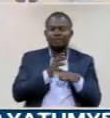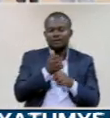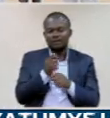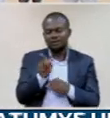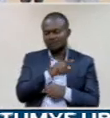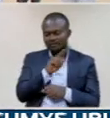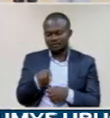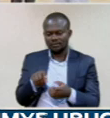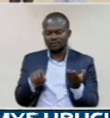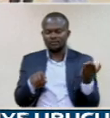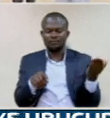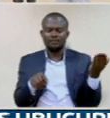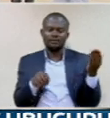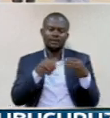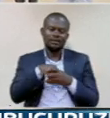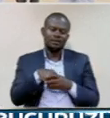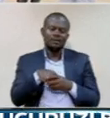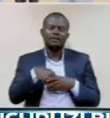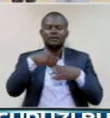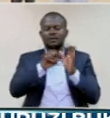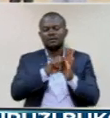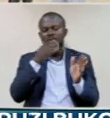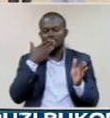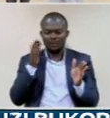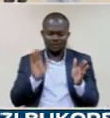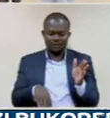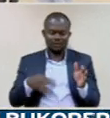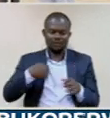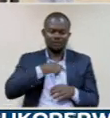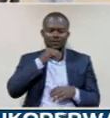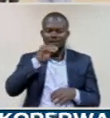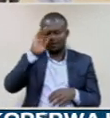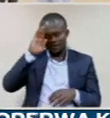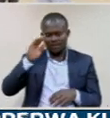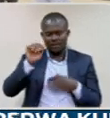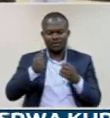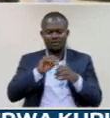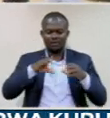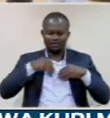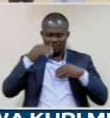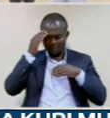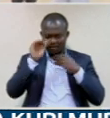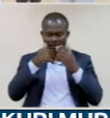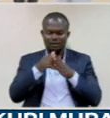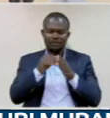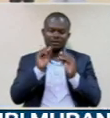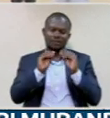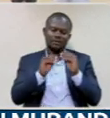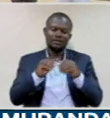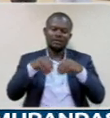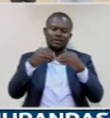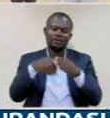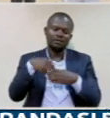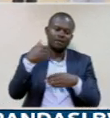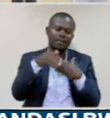amakosa barimo n'abatanga urugero rubi ntabwo rero polisi izabyihanganira kubera ko inyigisho zaratanzwe duhora